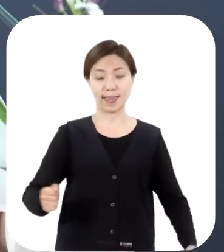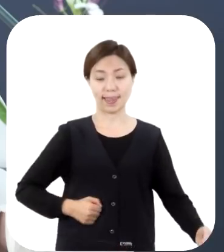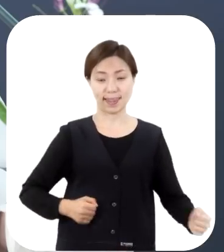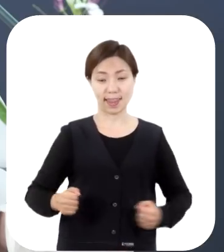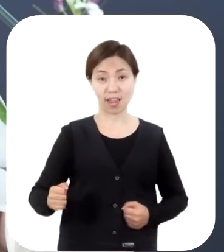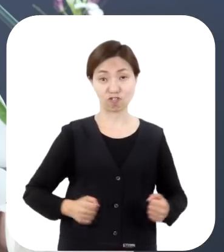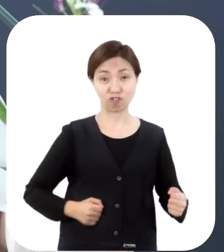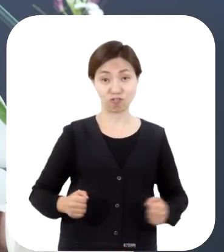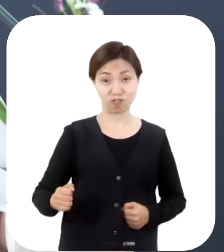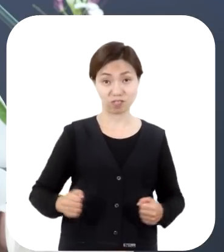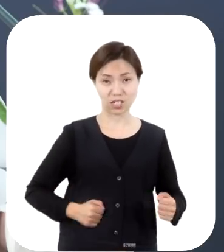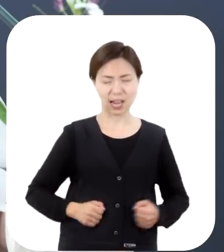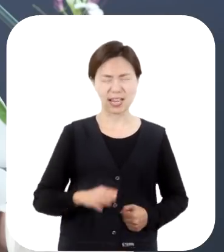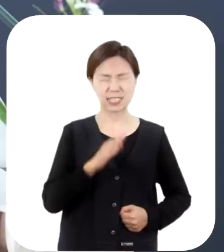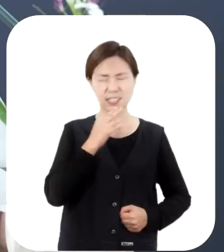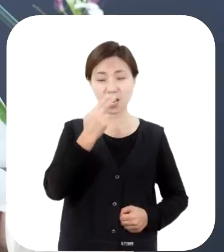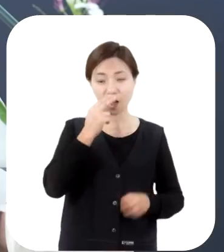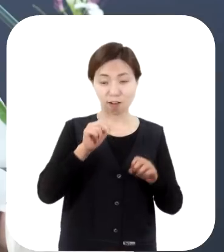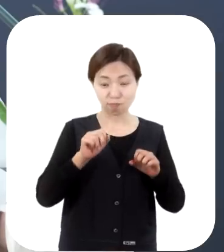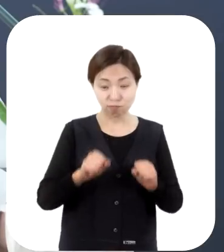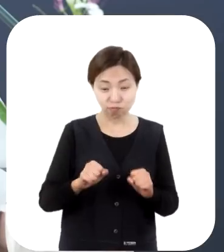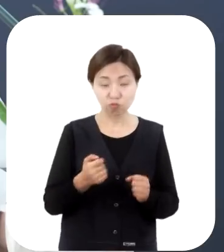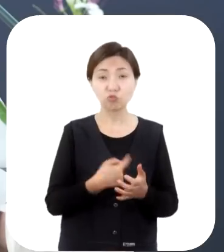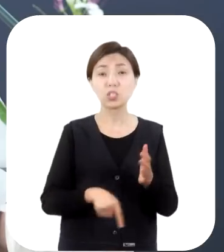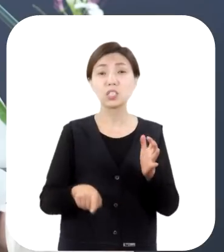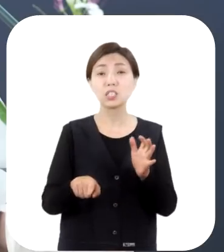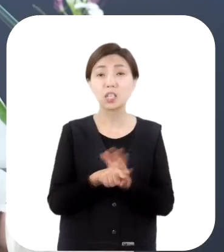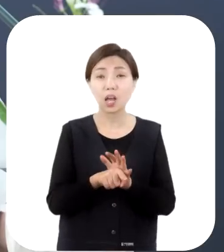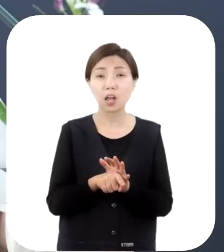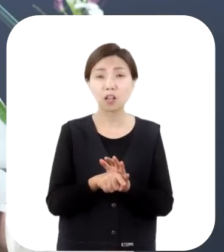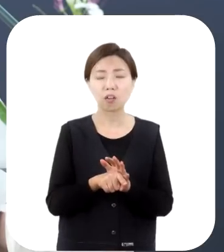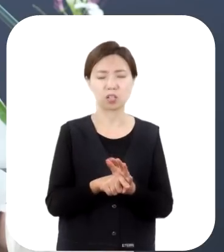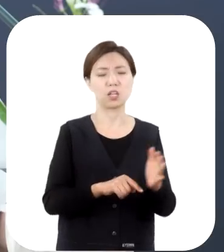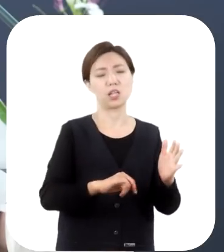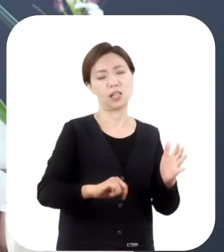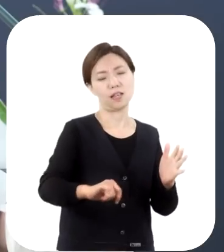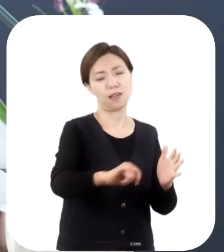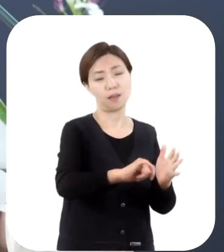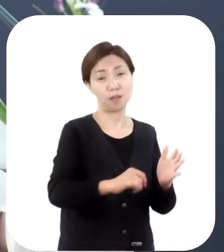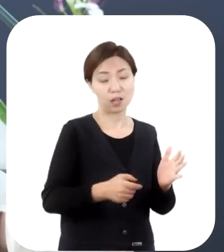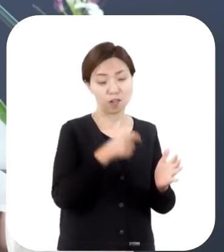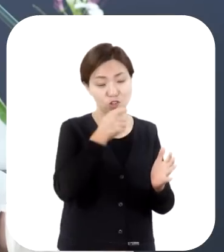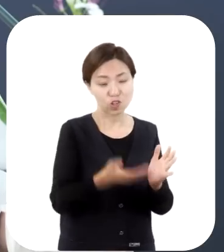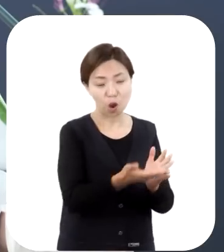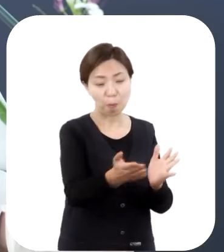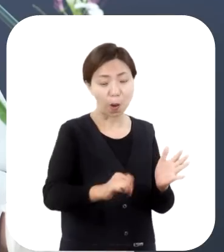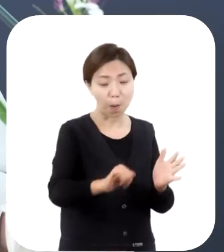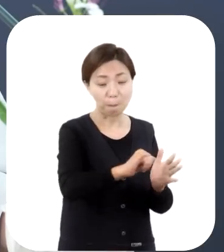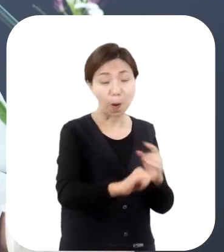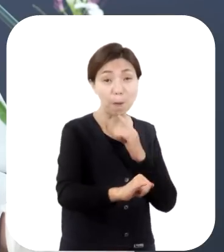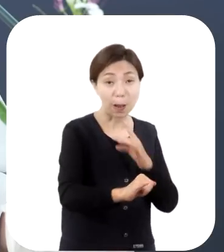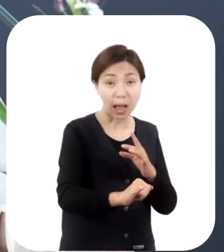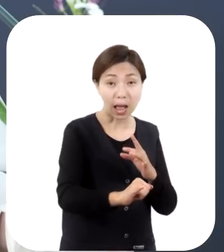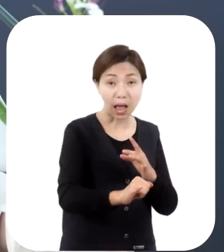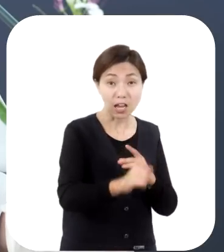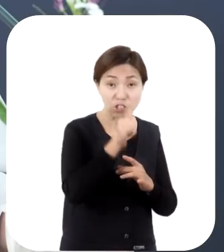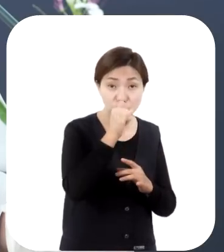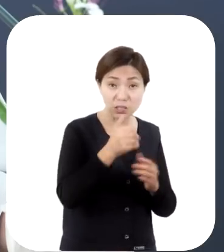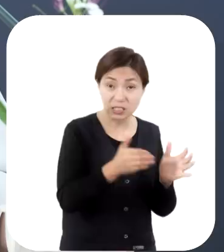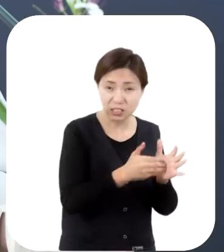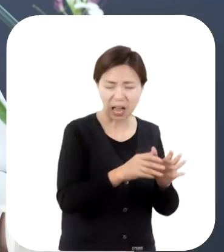결국은 개구리에게 있어서 생존에 있어서 필요한 거는 물벌레만 아니고 뱀도 필요하다는